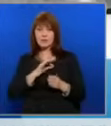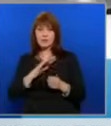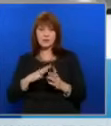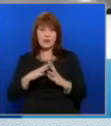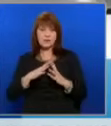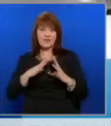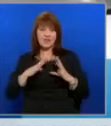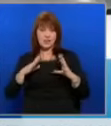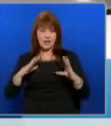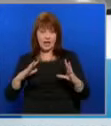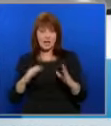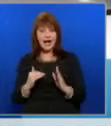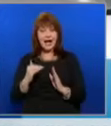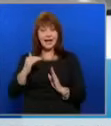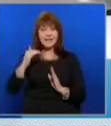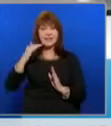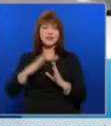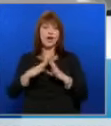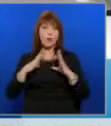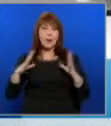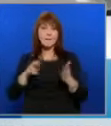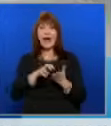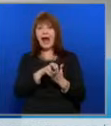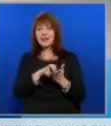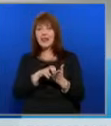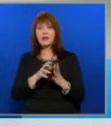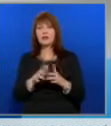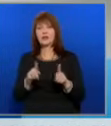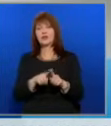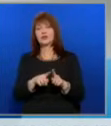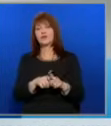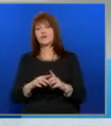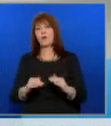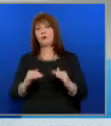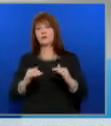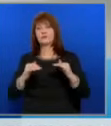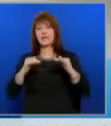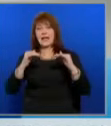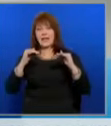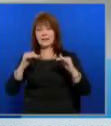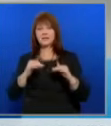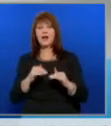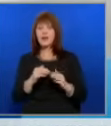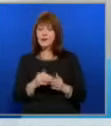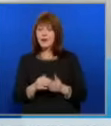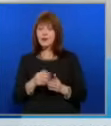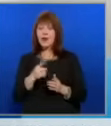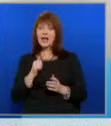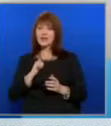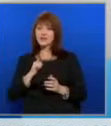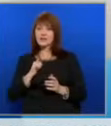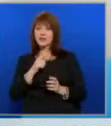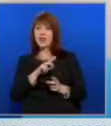завишени, очаквания растеше прекалено голям, а дългът нараства. Бюджетът беше все пак защитен от финансовия министър Асен